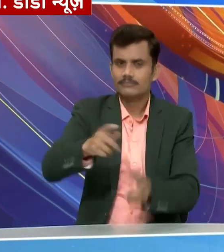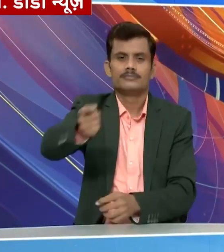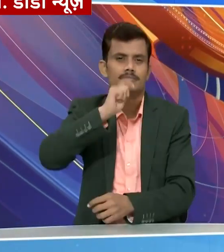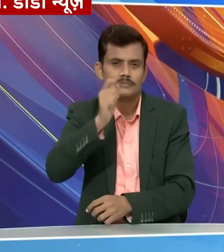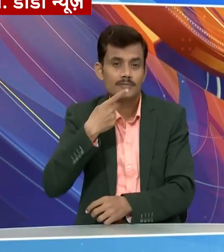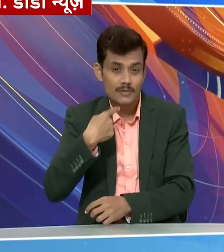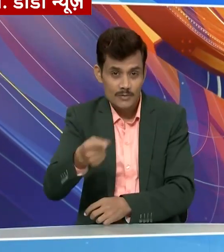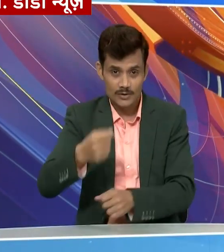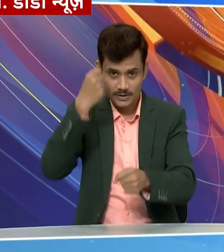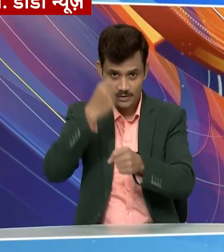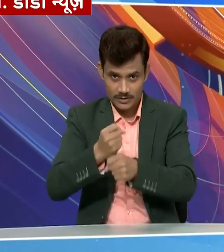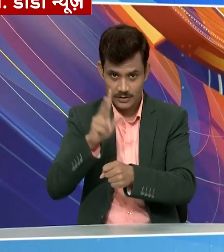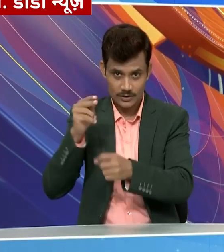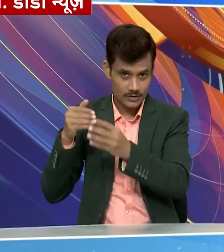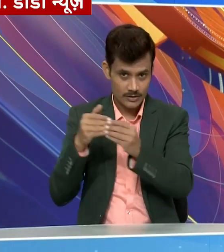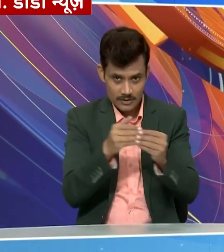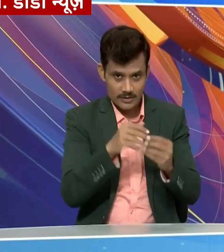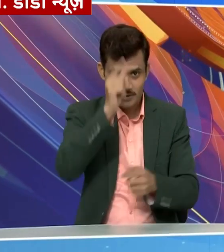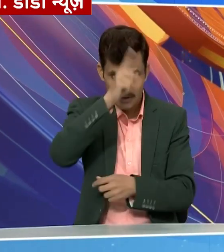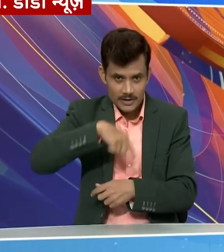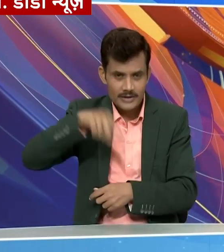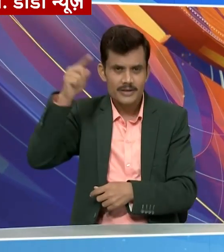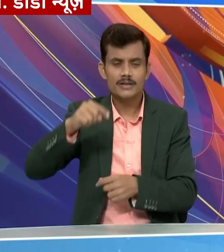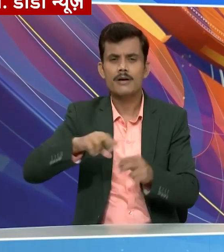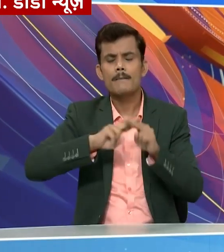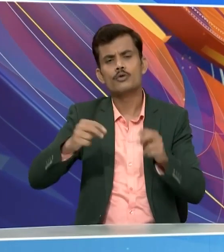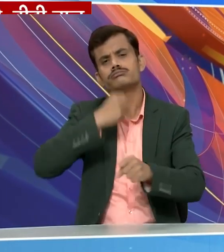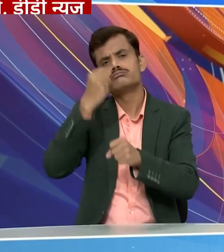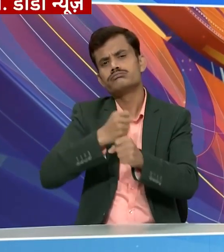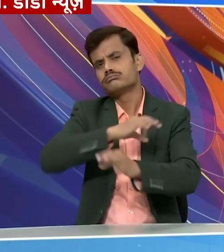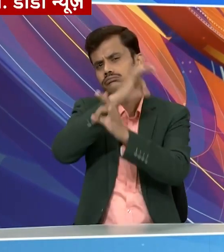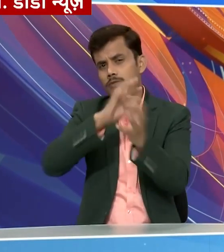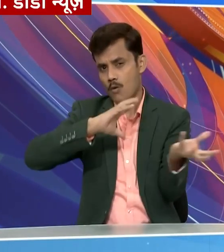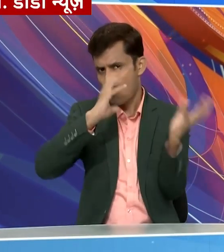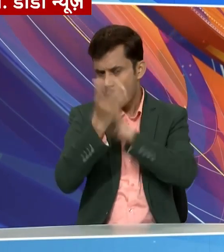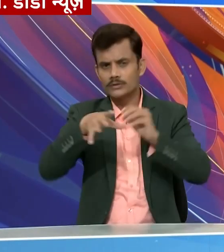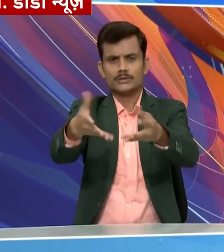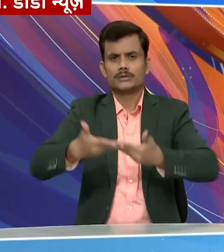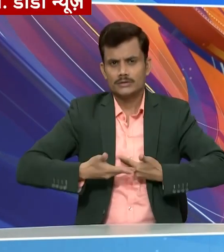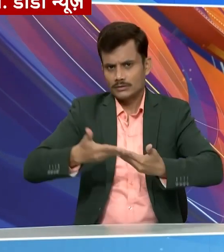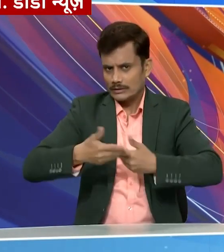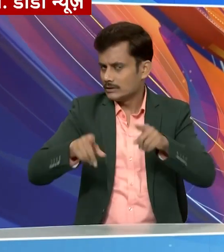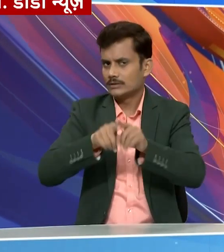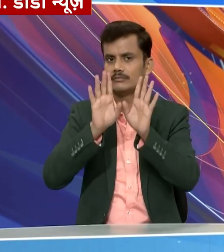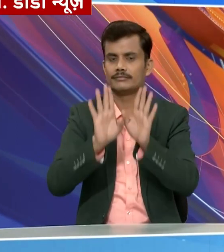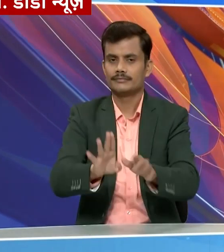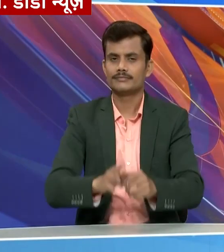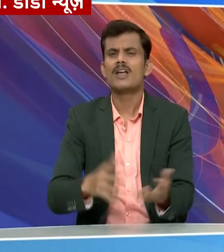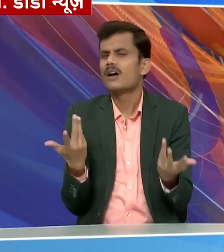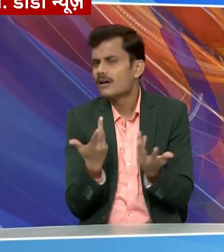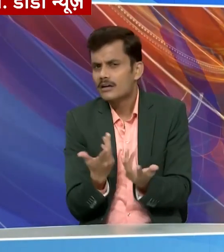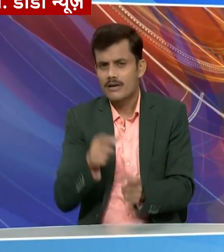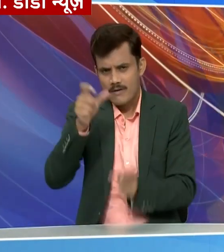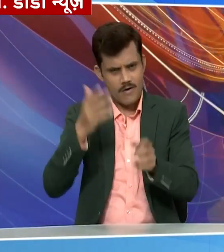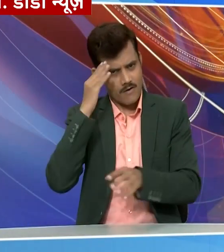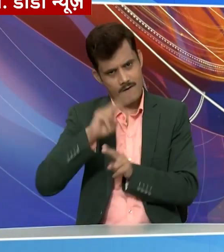इंटरव्यू दिया, जिसमें कहा कि G20 के लिए भारत के एजेंडे का पूरी दुनिया में स्वागत किया जा रहा है, क्योंकि हर